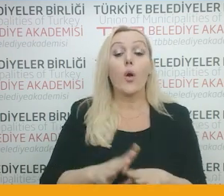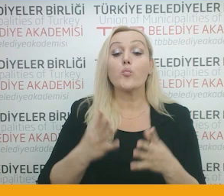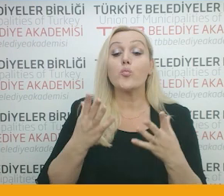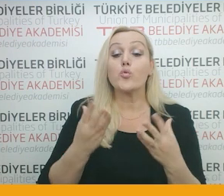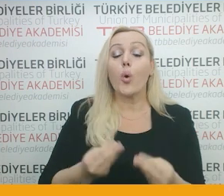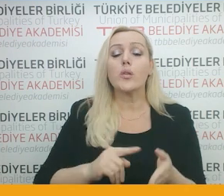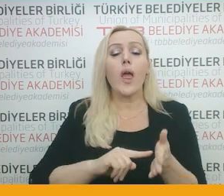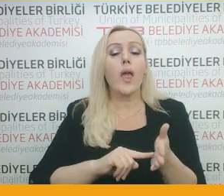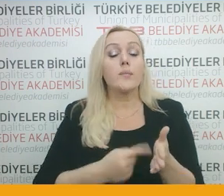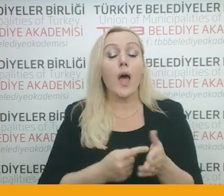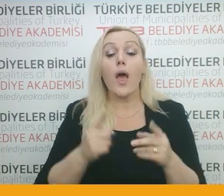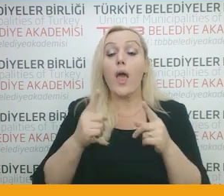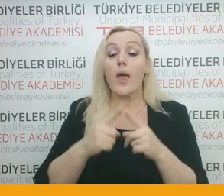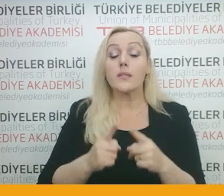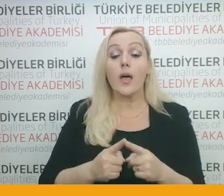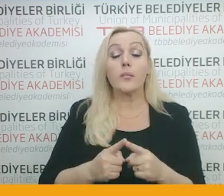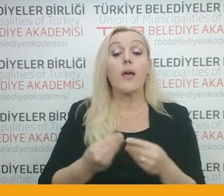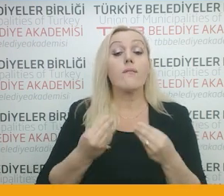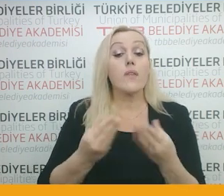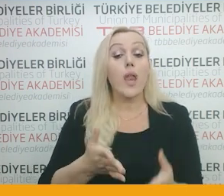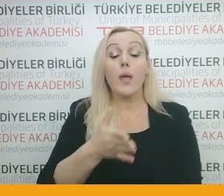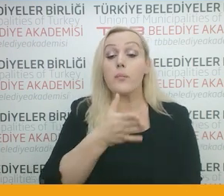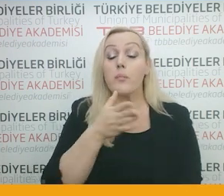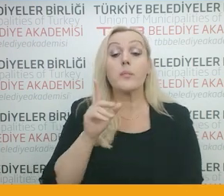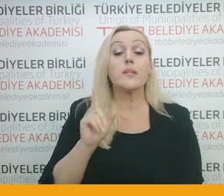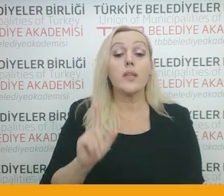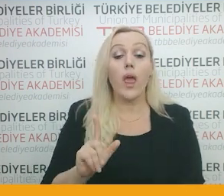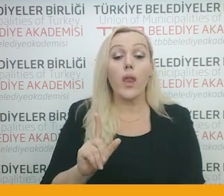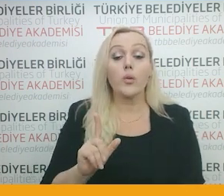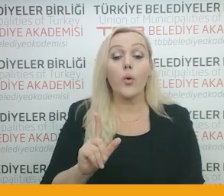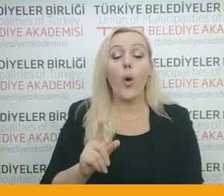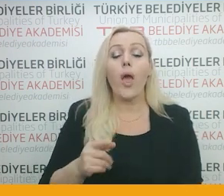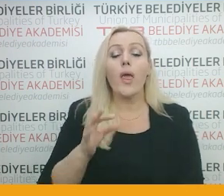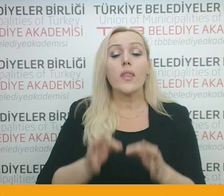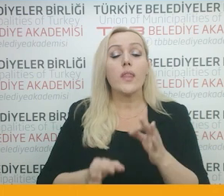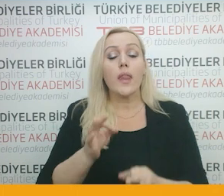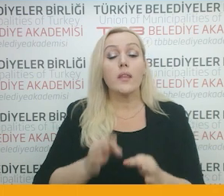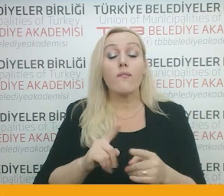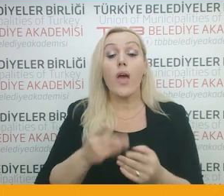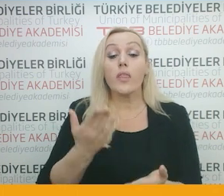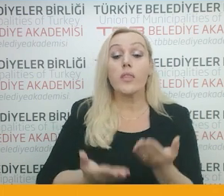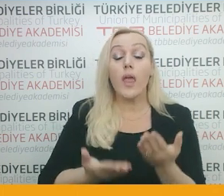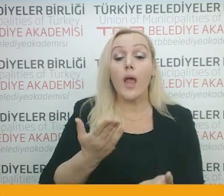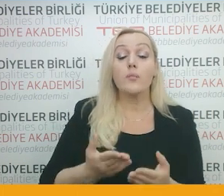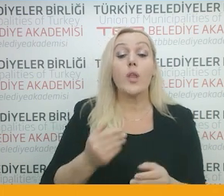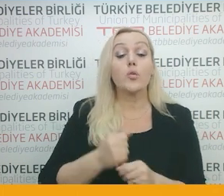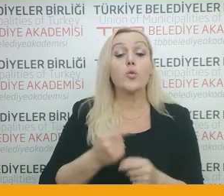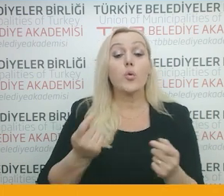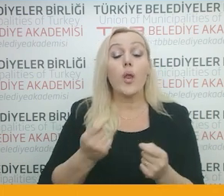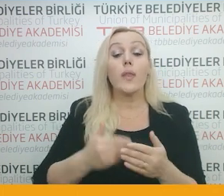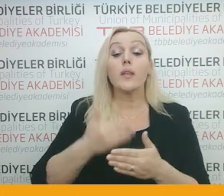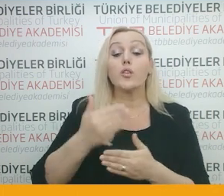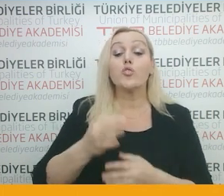attığımız tüm imzaların hesabını verebilir olmamız gerekiyor. Denetim ve değerlendirme yapmakla görevli kuruluşa, yani dış denetim